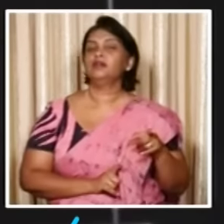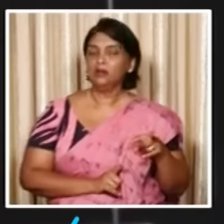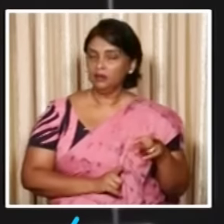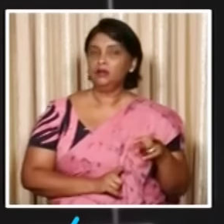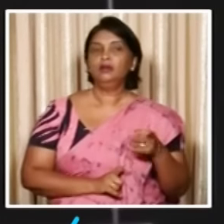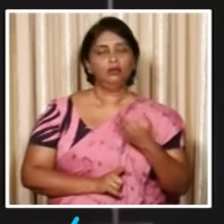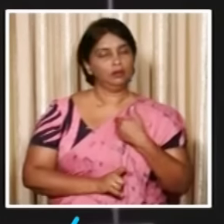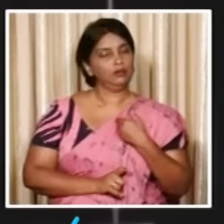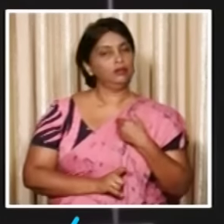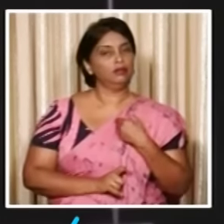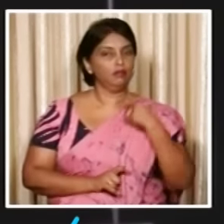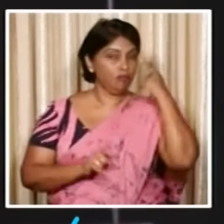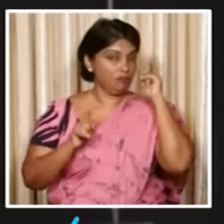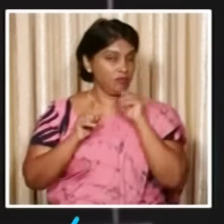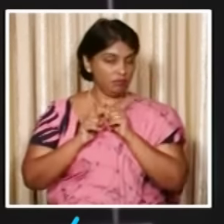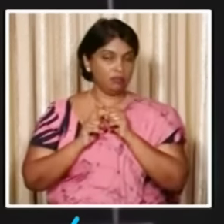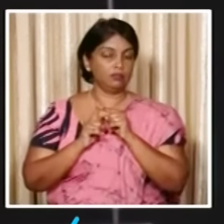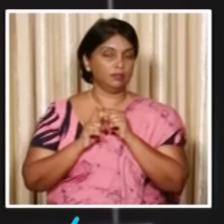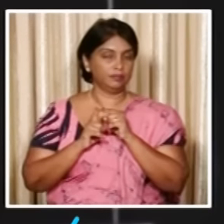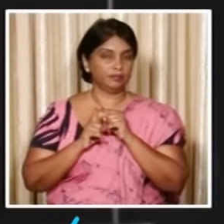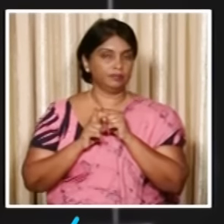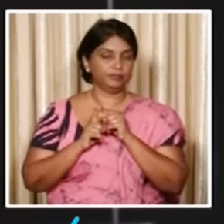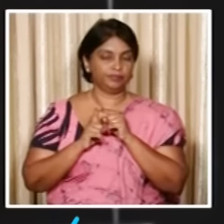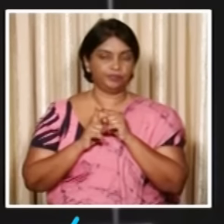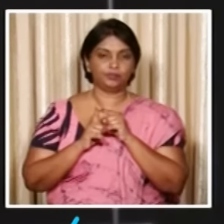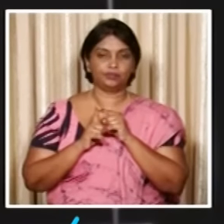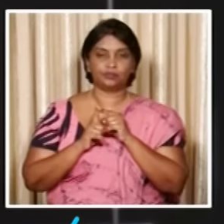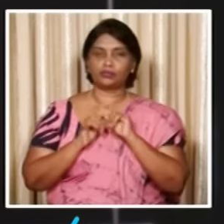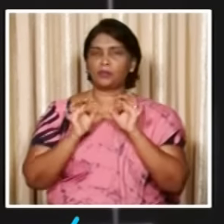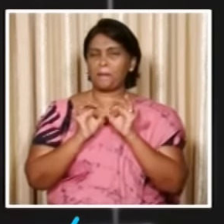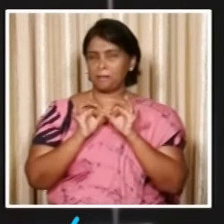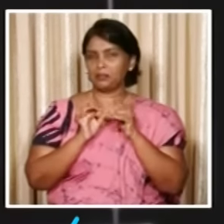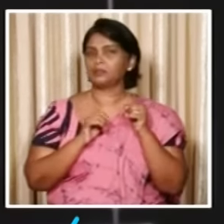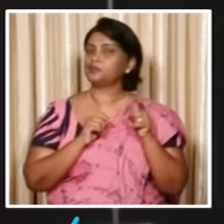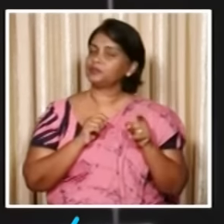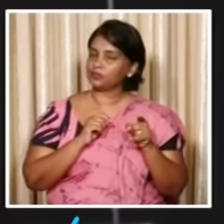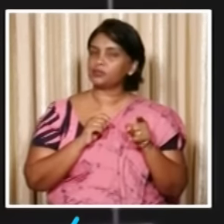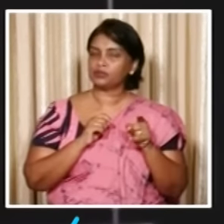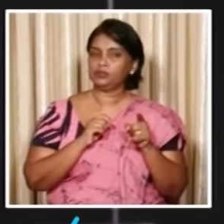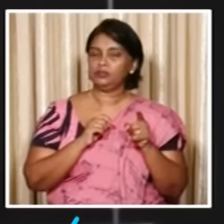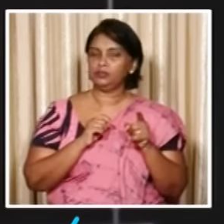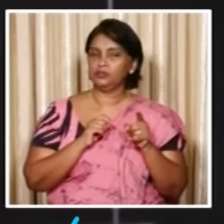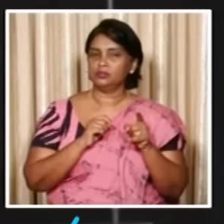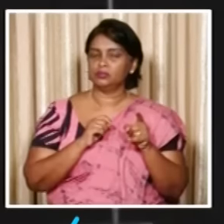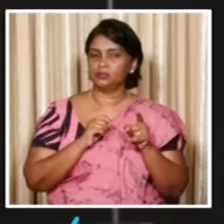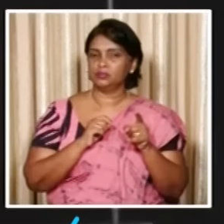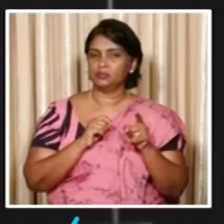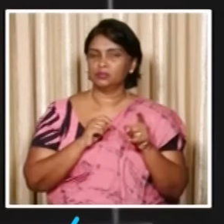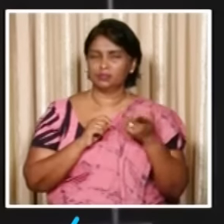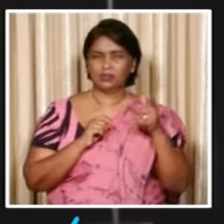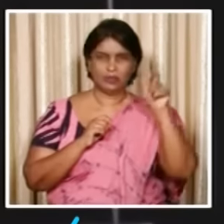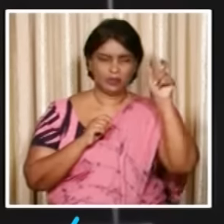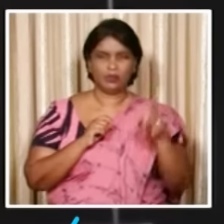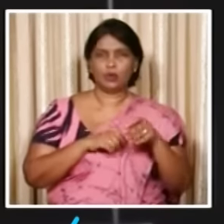அதன் சாரதியான நெடுங்கேணியைச் சேர்ந்த திரு பாலசுப்ரமணியம் சஞ்சீவ் வயது 21 காயமடைந்து நெடுங்கேணி வைத்தியசாலையில்